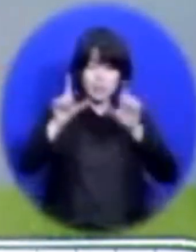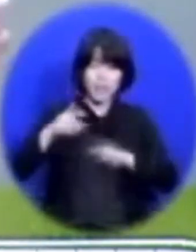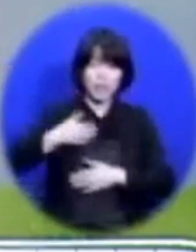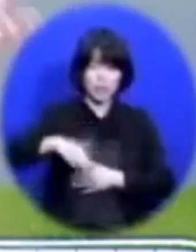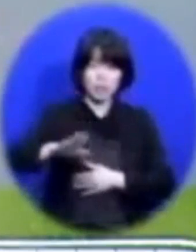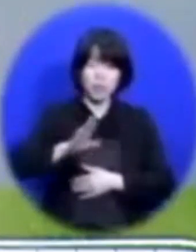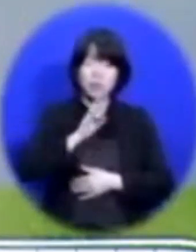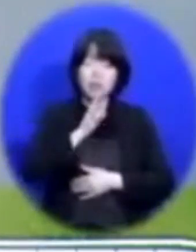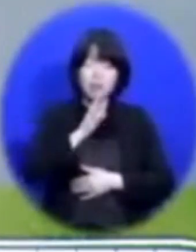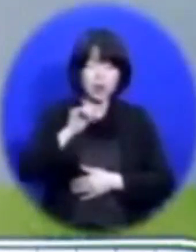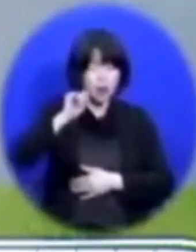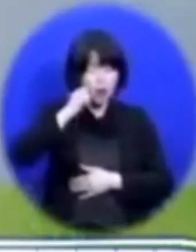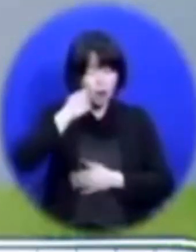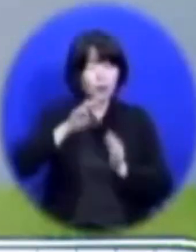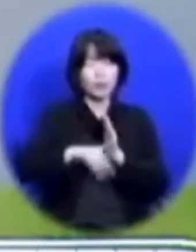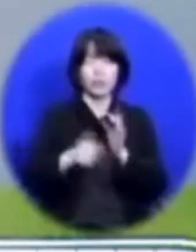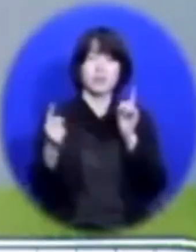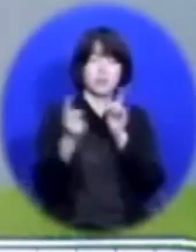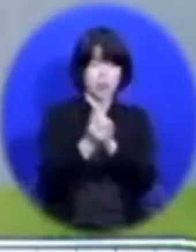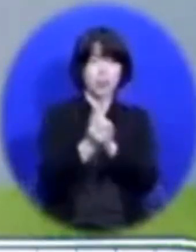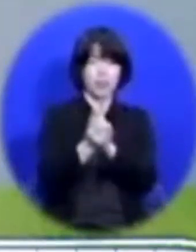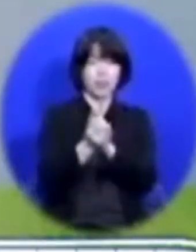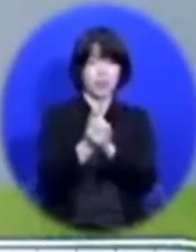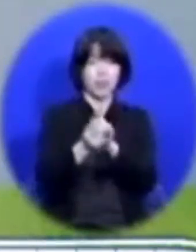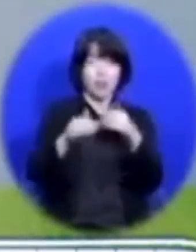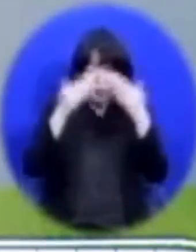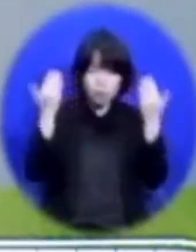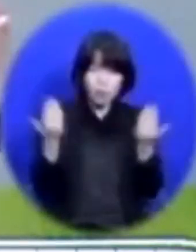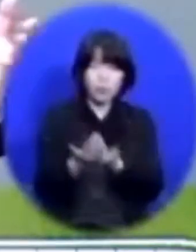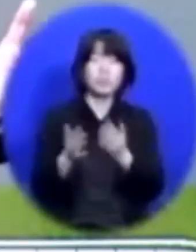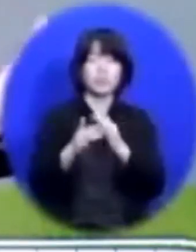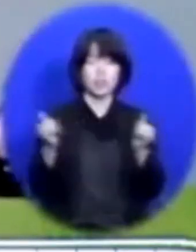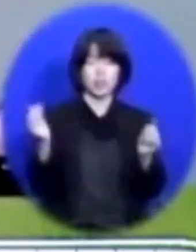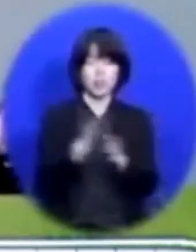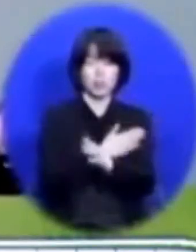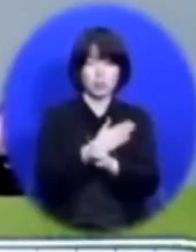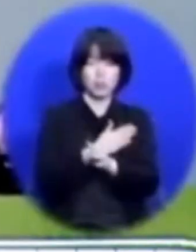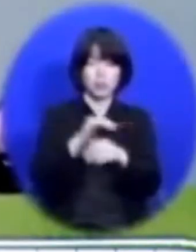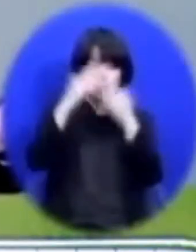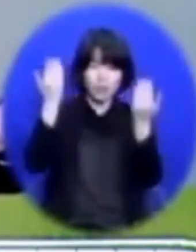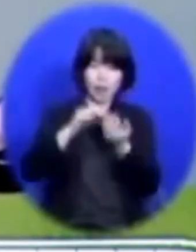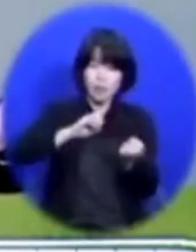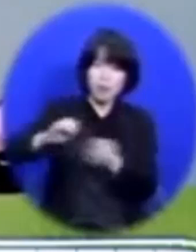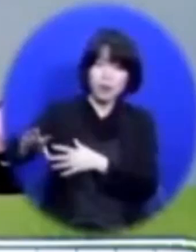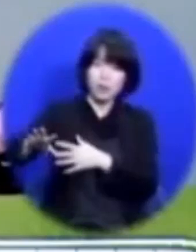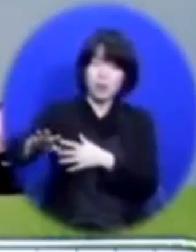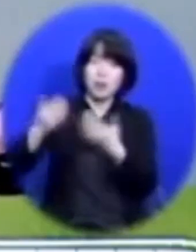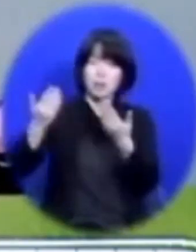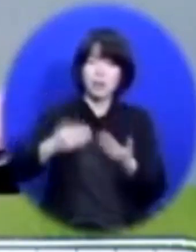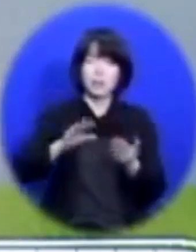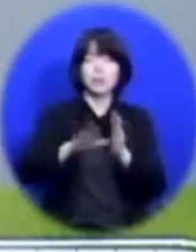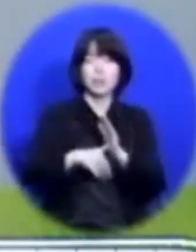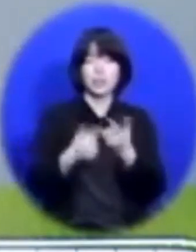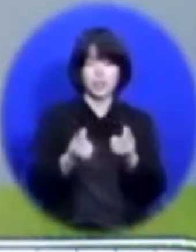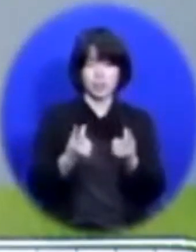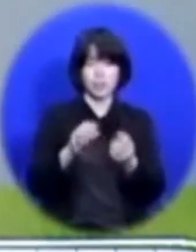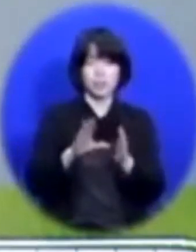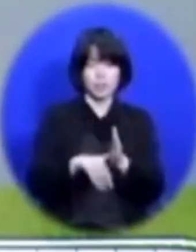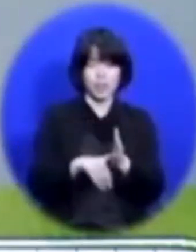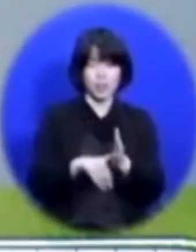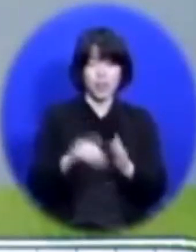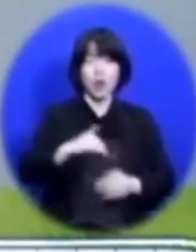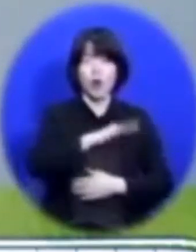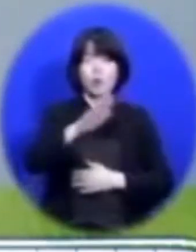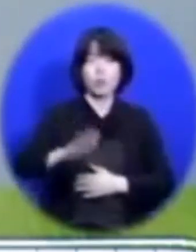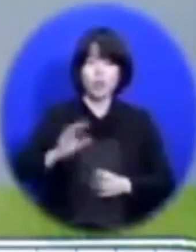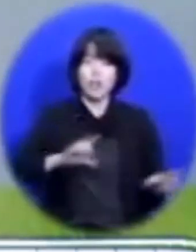힘든시기를겪게됩니다. 모두에게버림받았다고느낄때. 그러한시대는우리생애